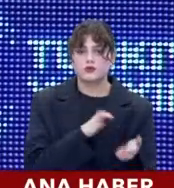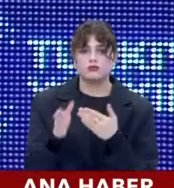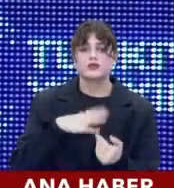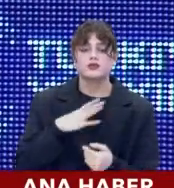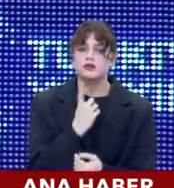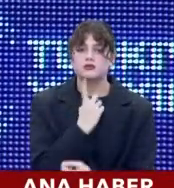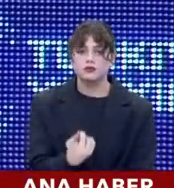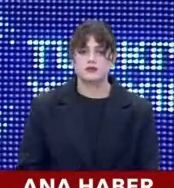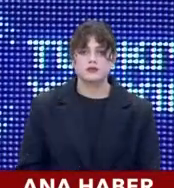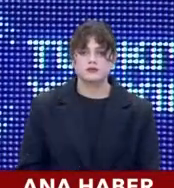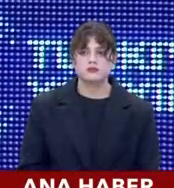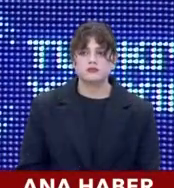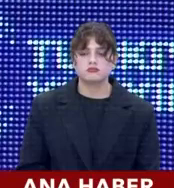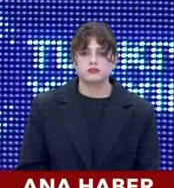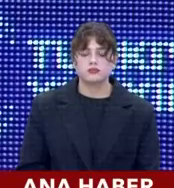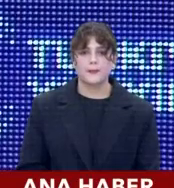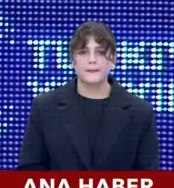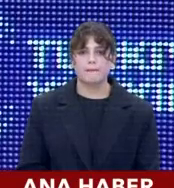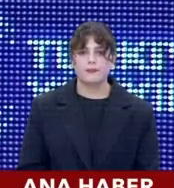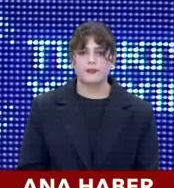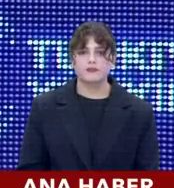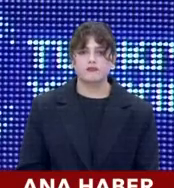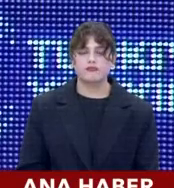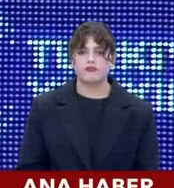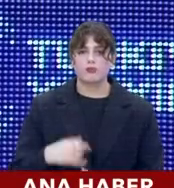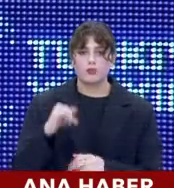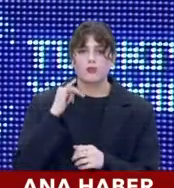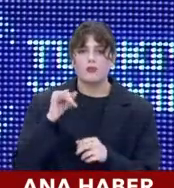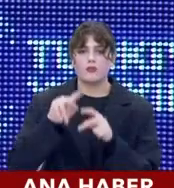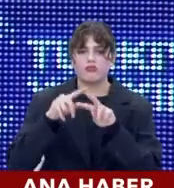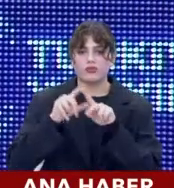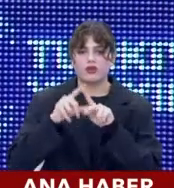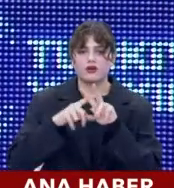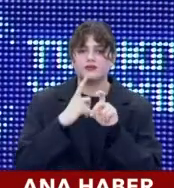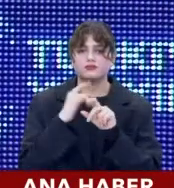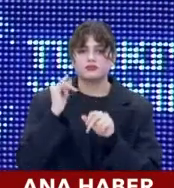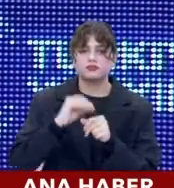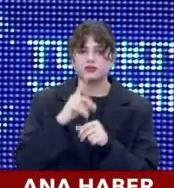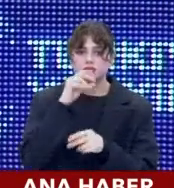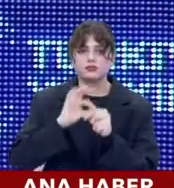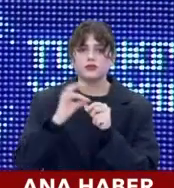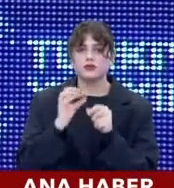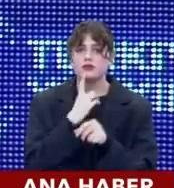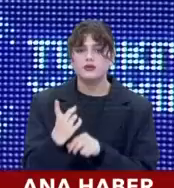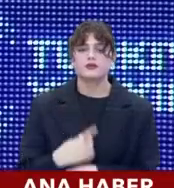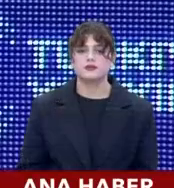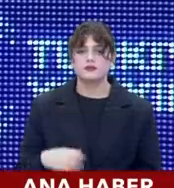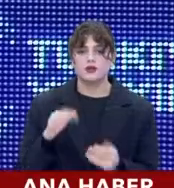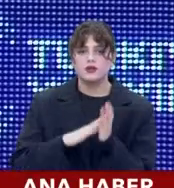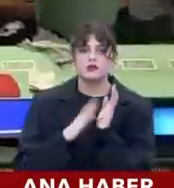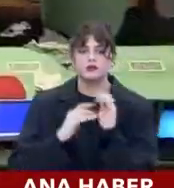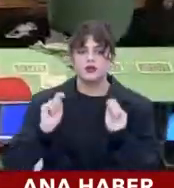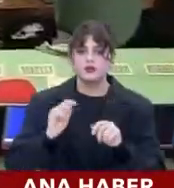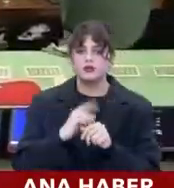istendi. Bu furyaya mandacı, müstemlekeci, kimi ekonomistler de alkış